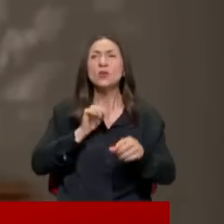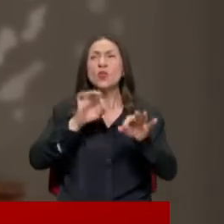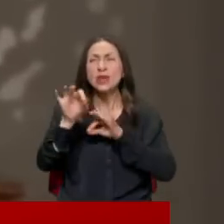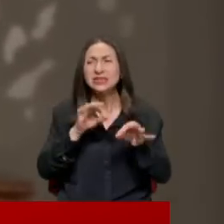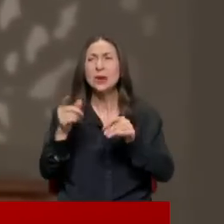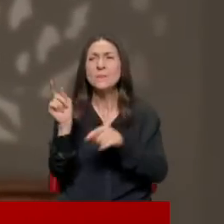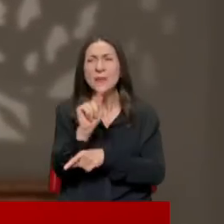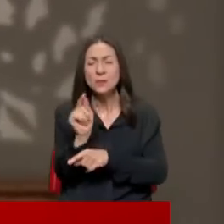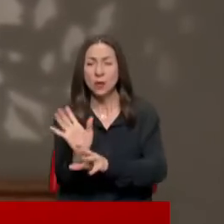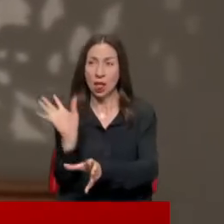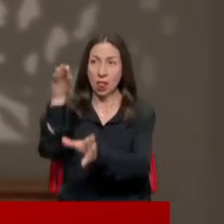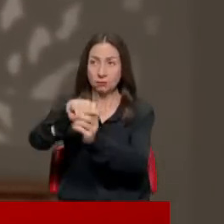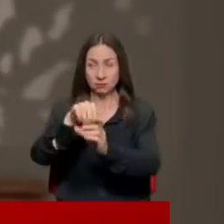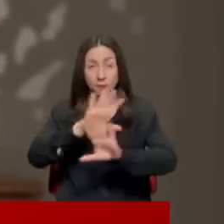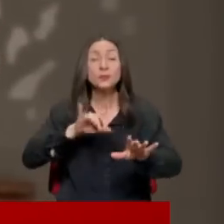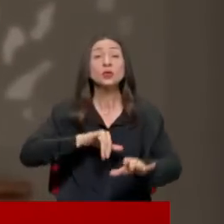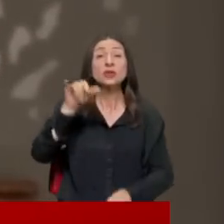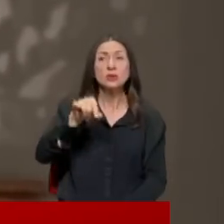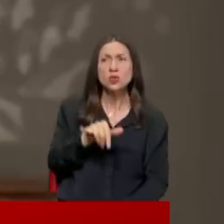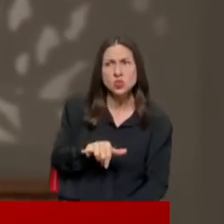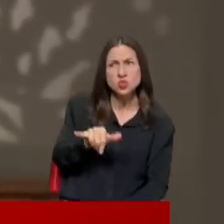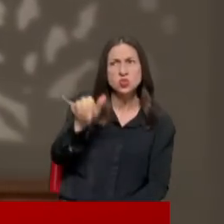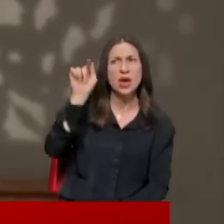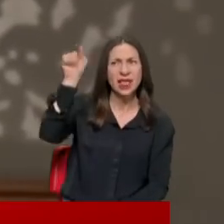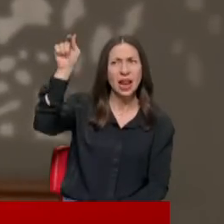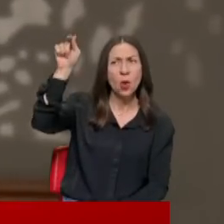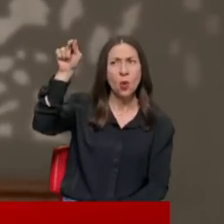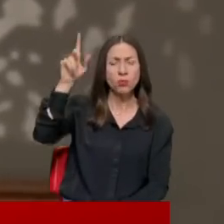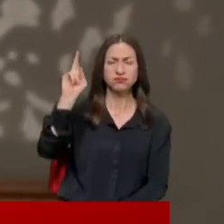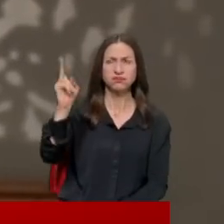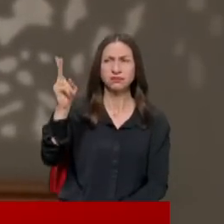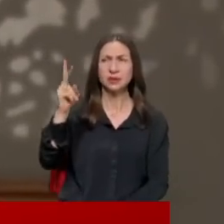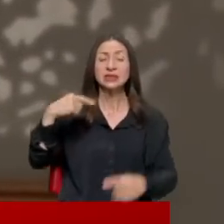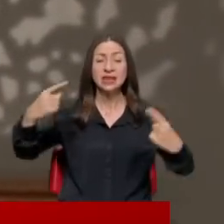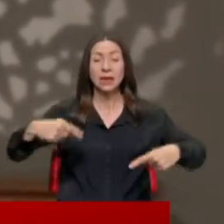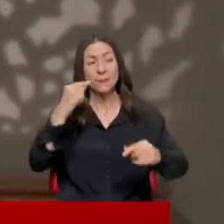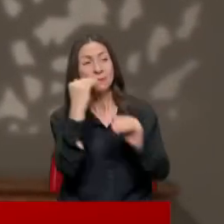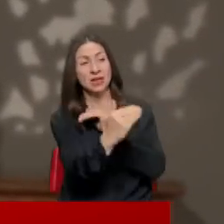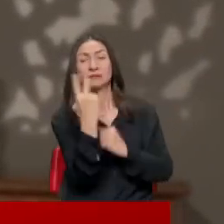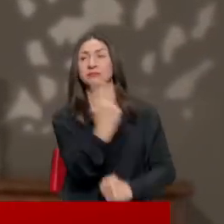mühendisinizi, memurunuzu bindirdim. Uçak şimdi havalandı. O uçak sizindir, tank palet de milletindir diyecek.